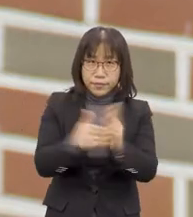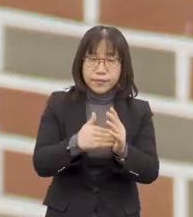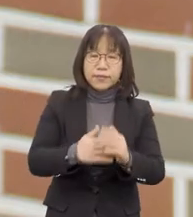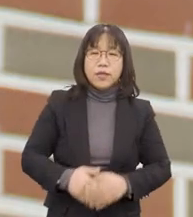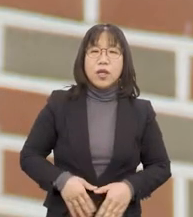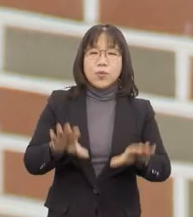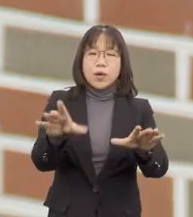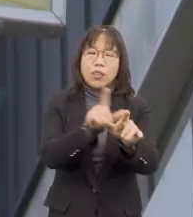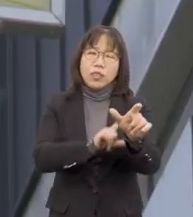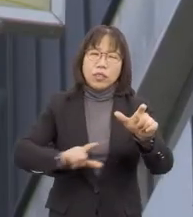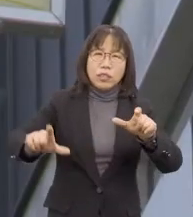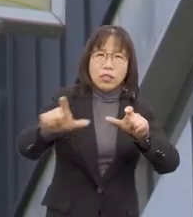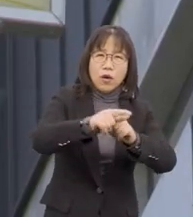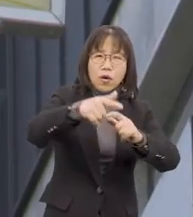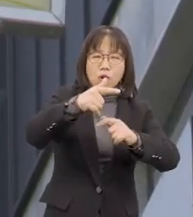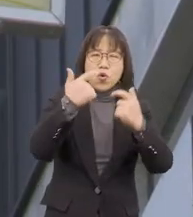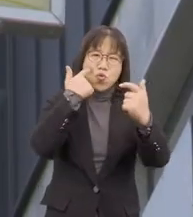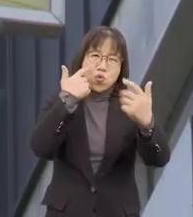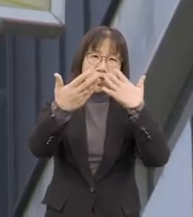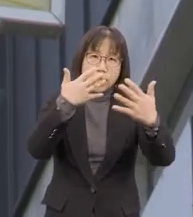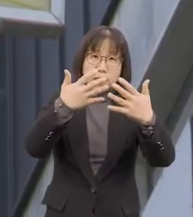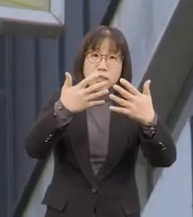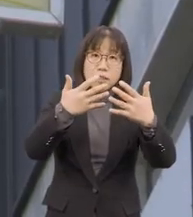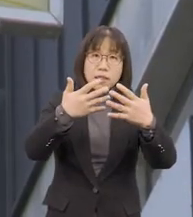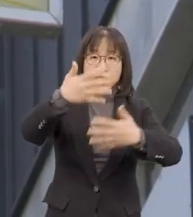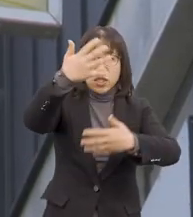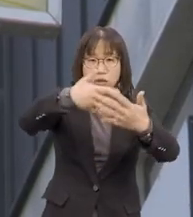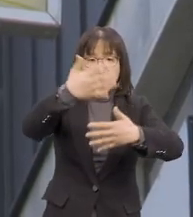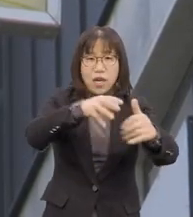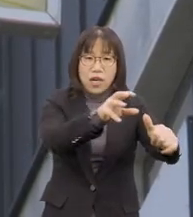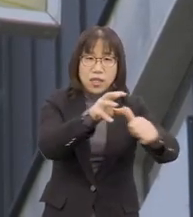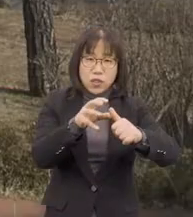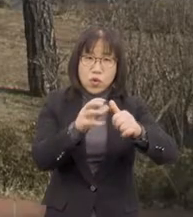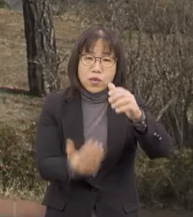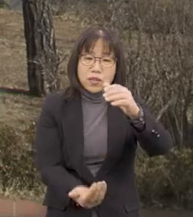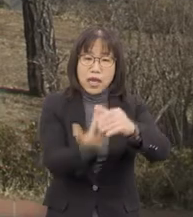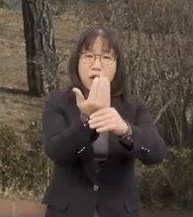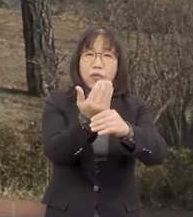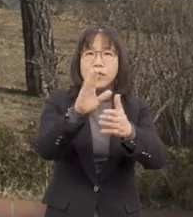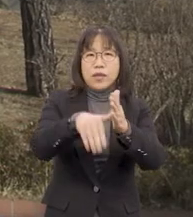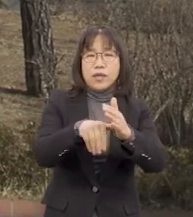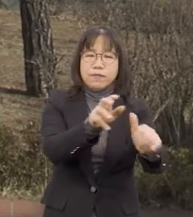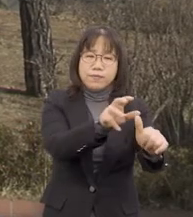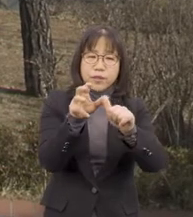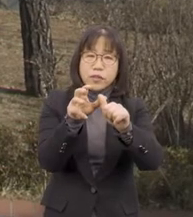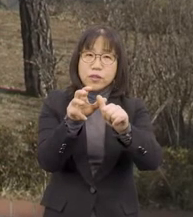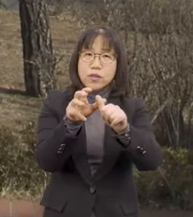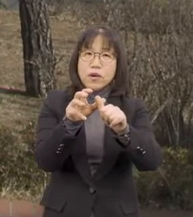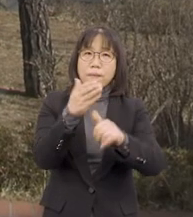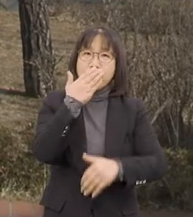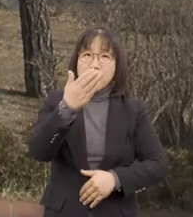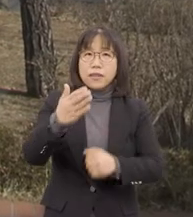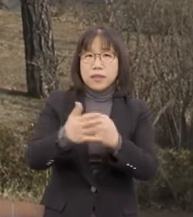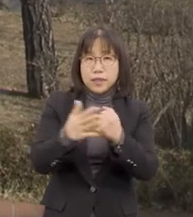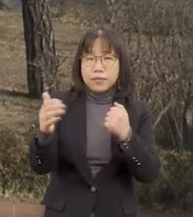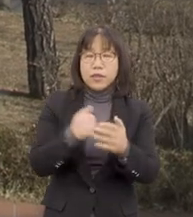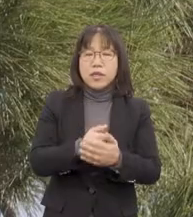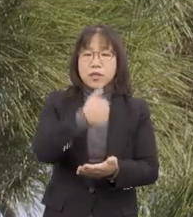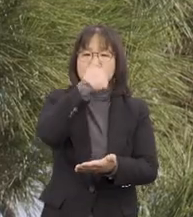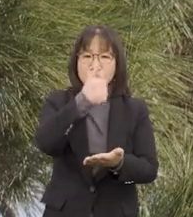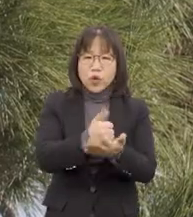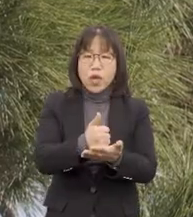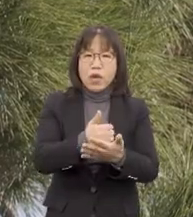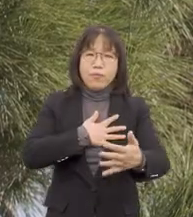설치됐습니다. 이번 설치로 더 많은 고화질 영상을 확보해 사건 발생 시 증거 자료로 적극 활용할 수